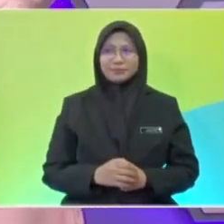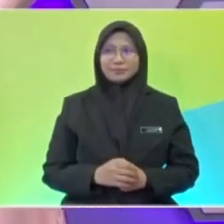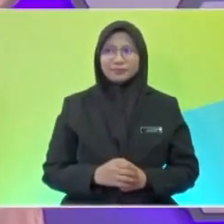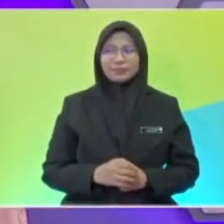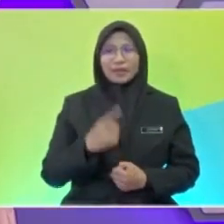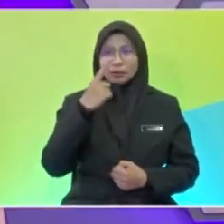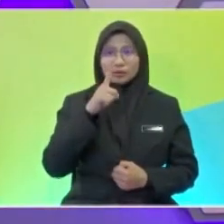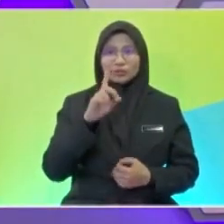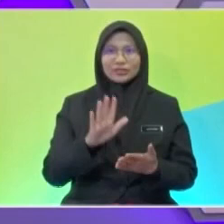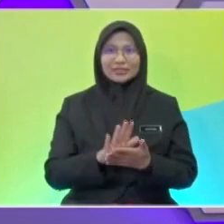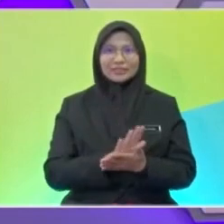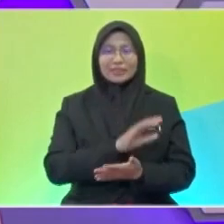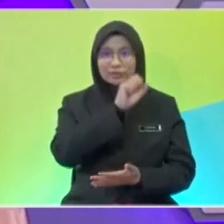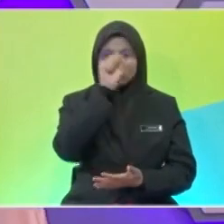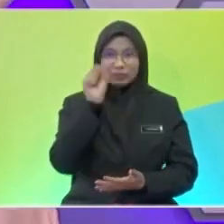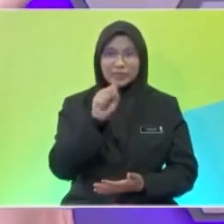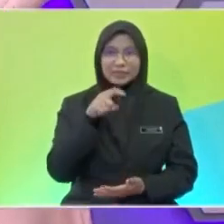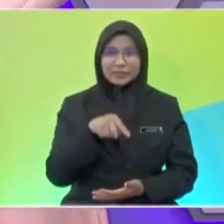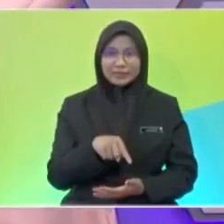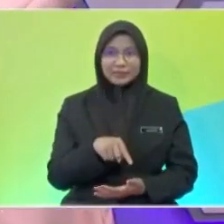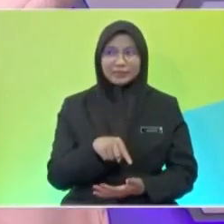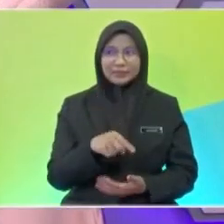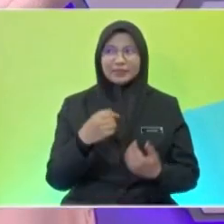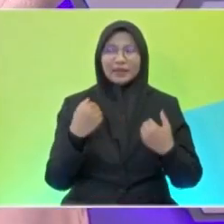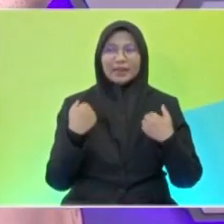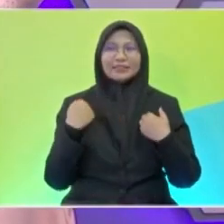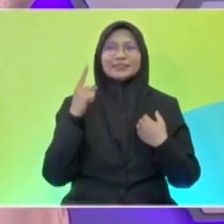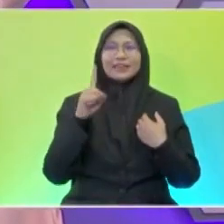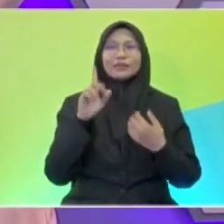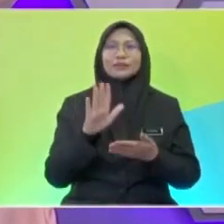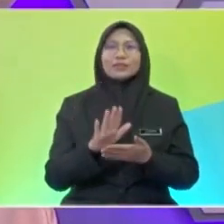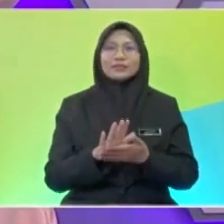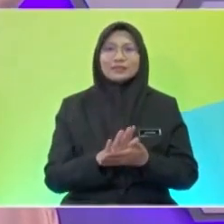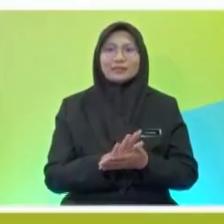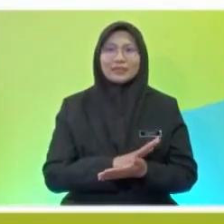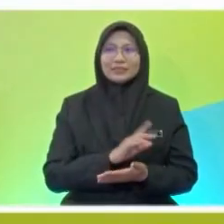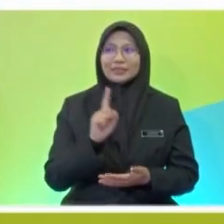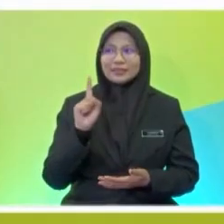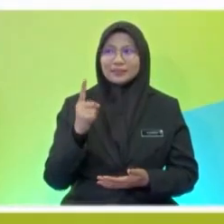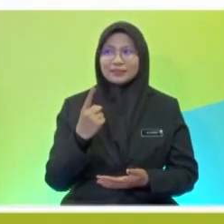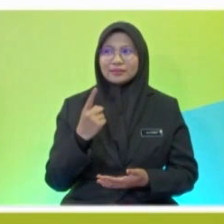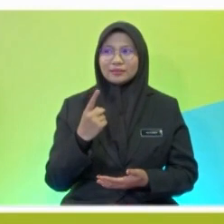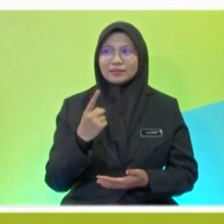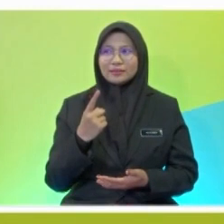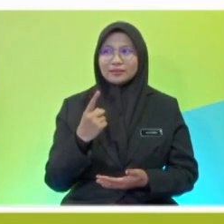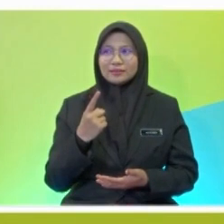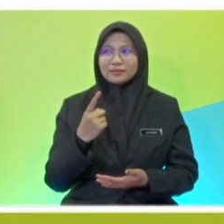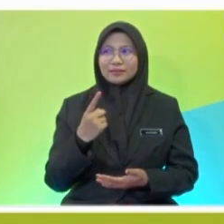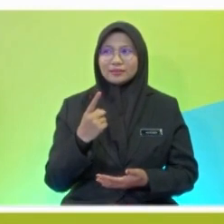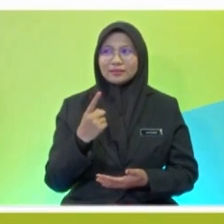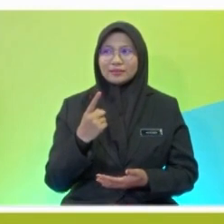untuk kertas pemeriksaan ini terdapat satu kertas saja ya Jadi kita lihat secara menyeluruh format kertas